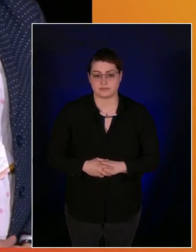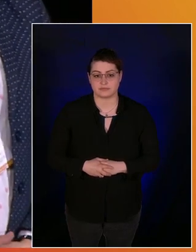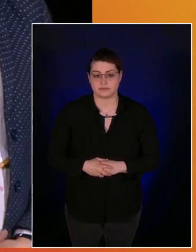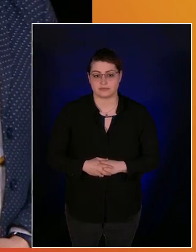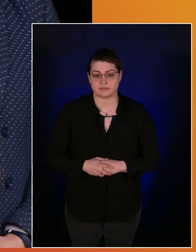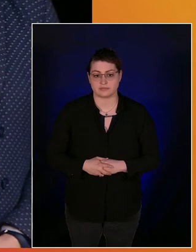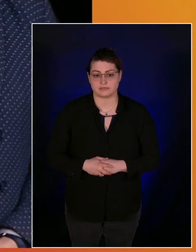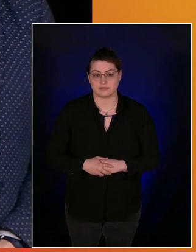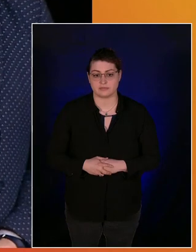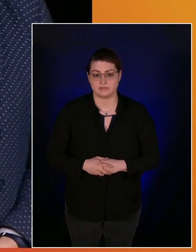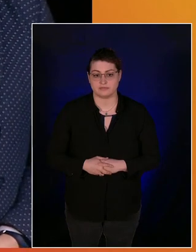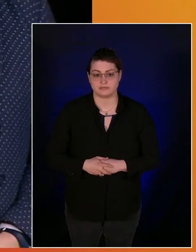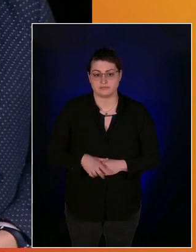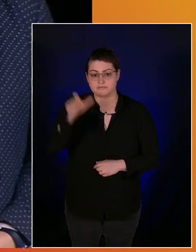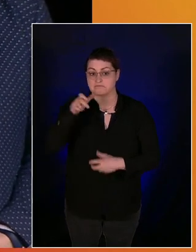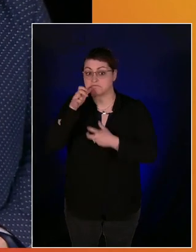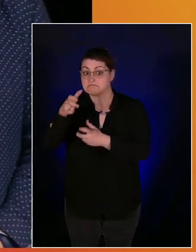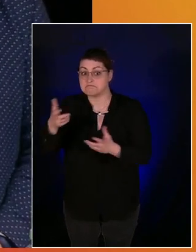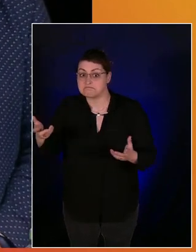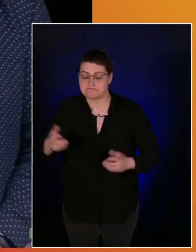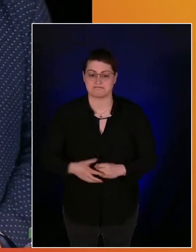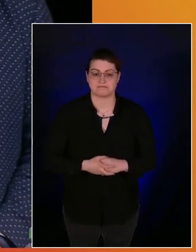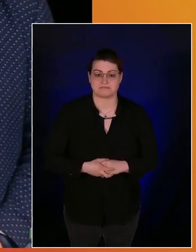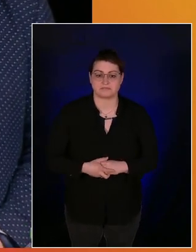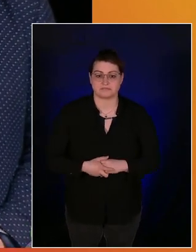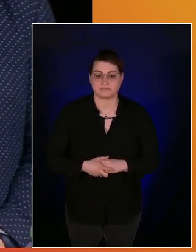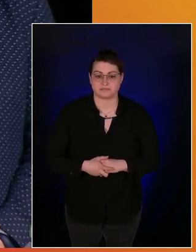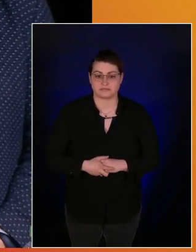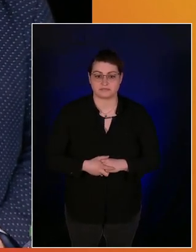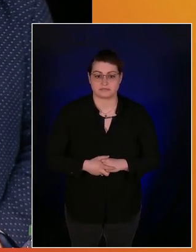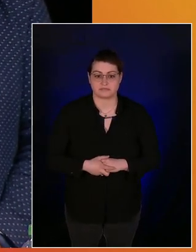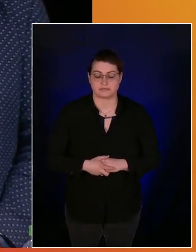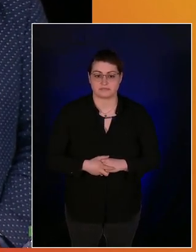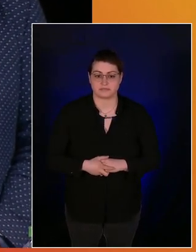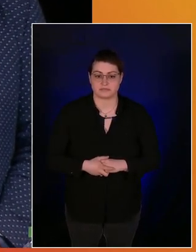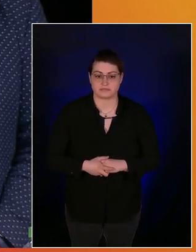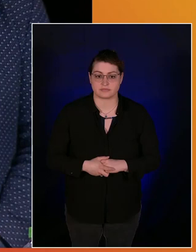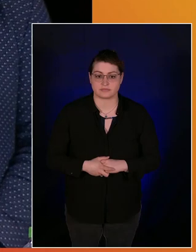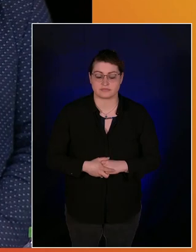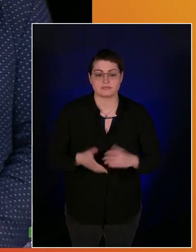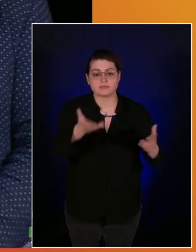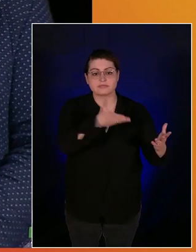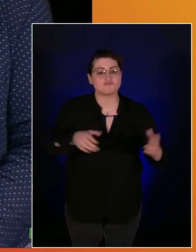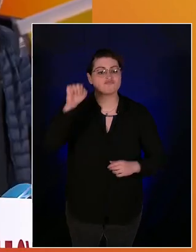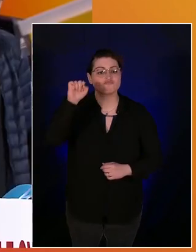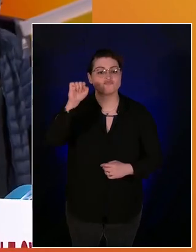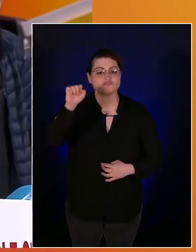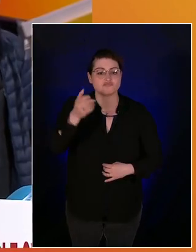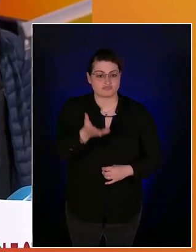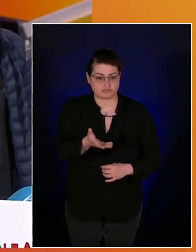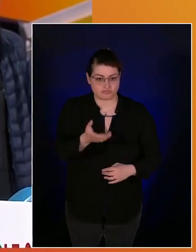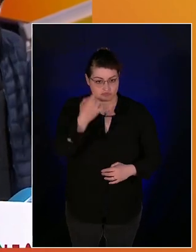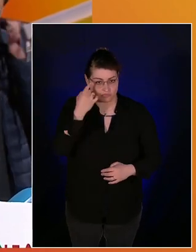Bon, bien. Bon, mais écoutez, les camarades, je pense que maintenant, donc, je vais pouvoir